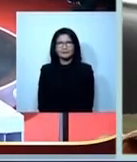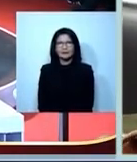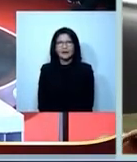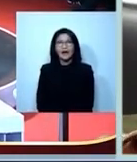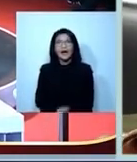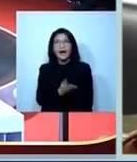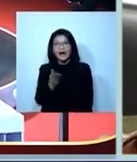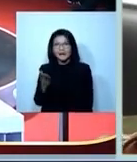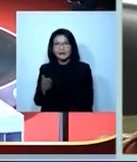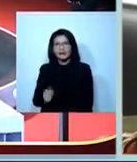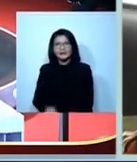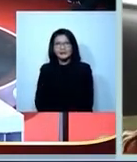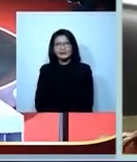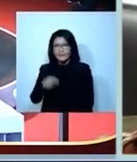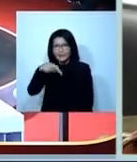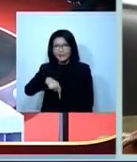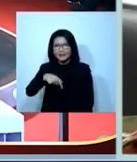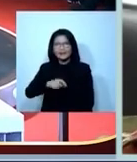koalisi partai pendukung